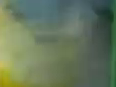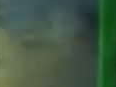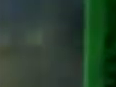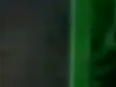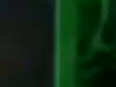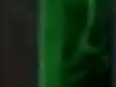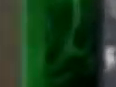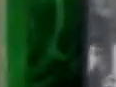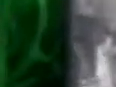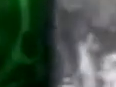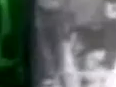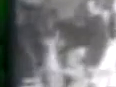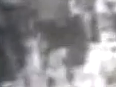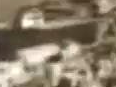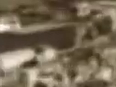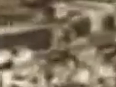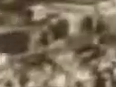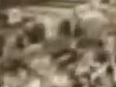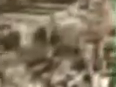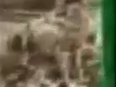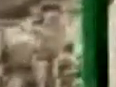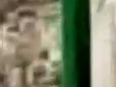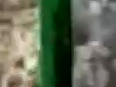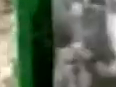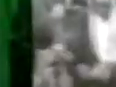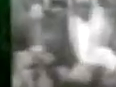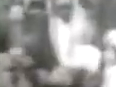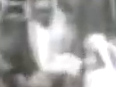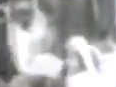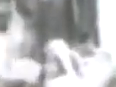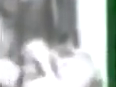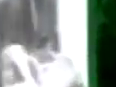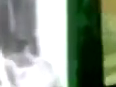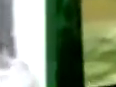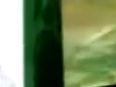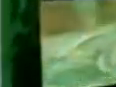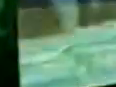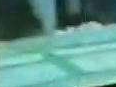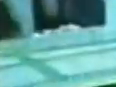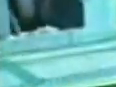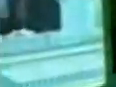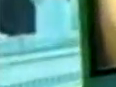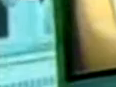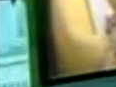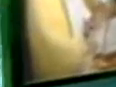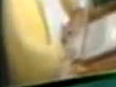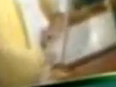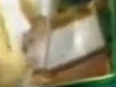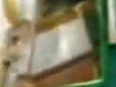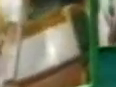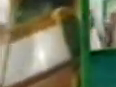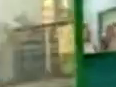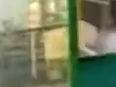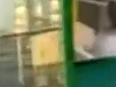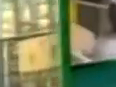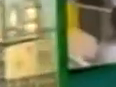بين أصالة المكان ومعاصرة الزمان، خطوات كبرى ومشاريع عملاقة تسير بالمملكة